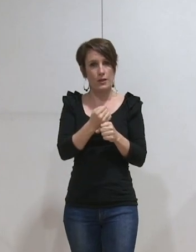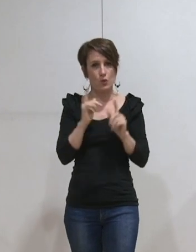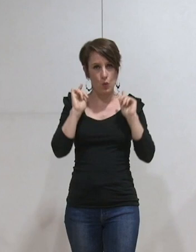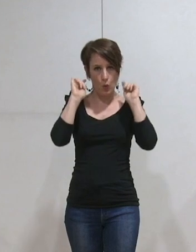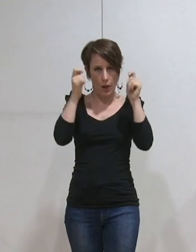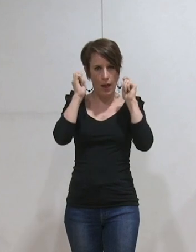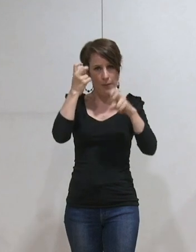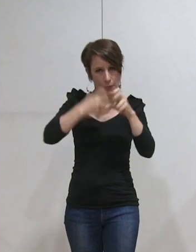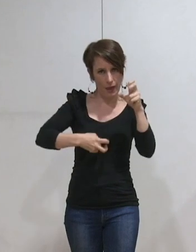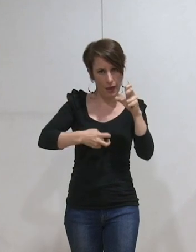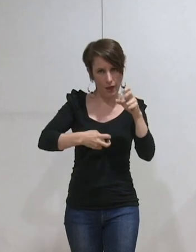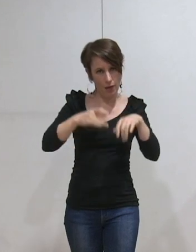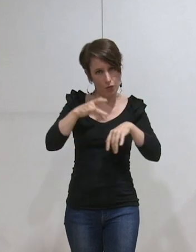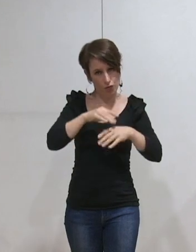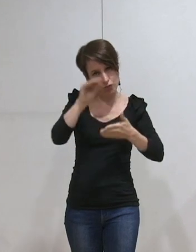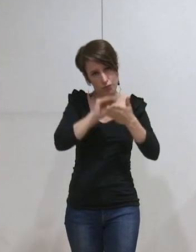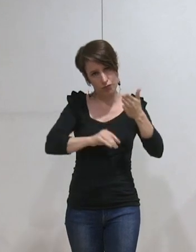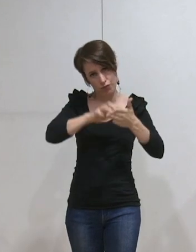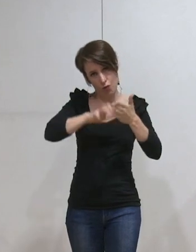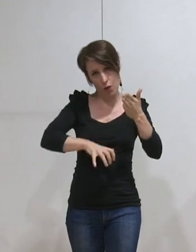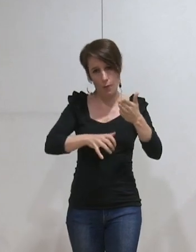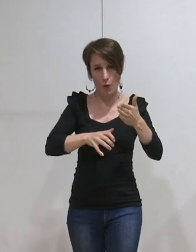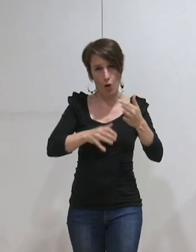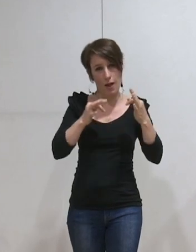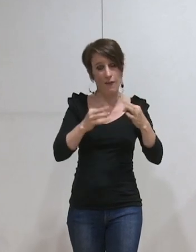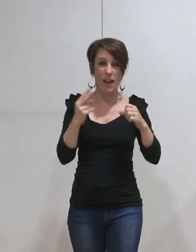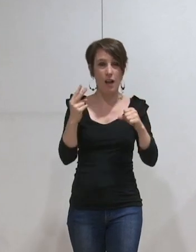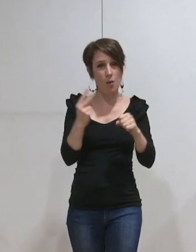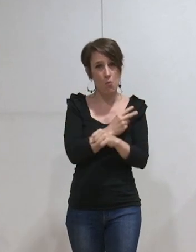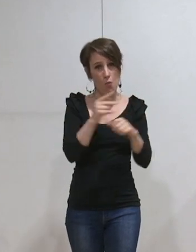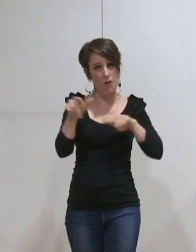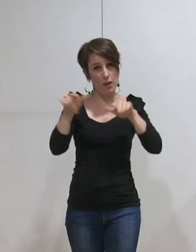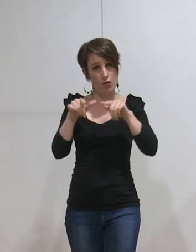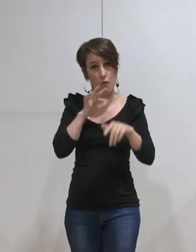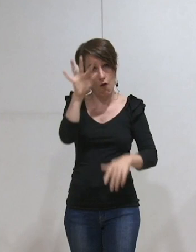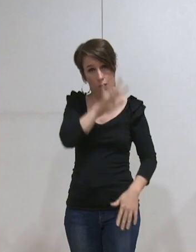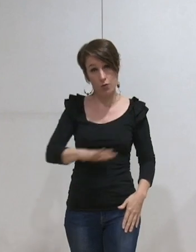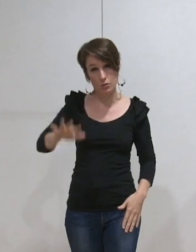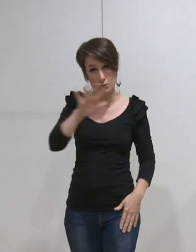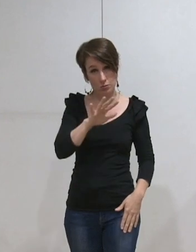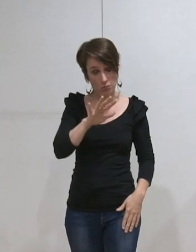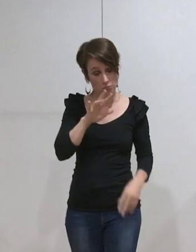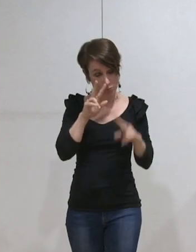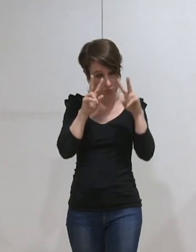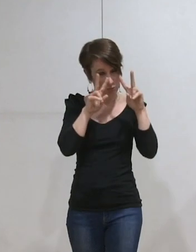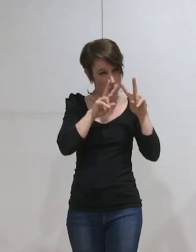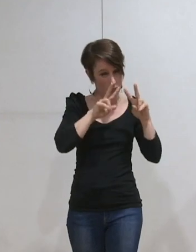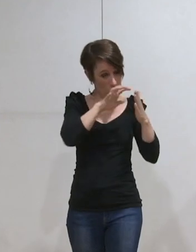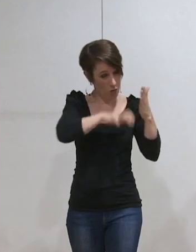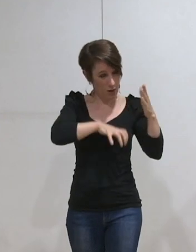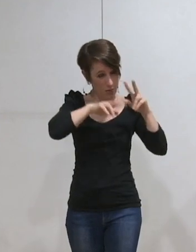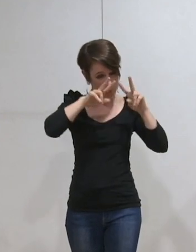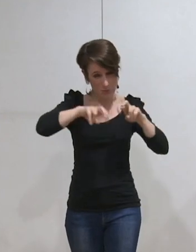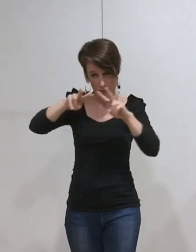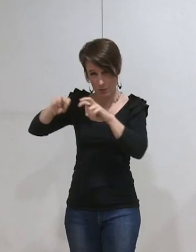en France constat est dur sur la situation actuelle c'est une occasion de s'interroger sur